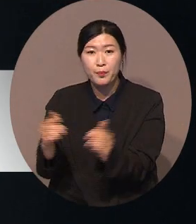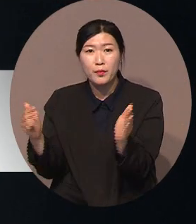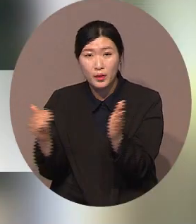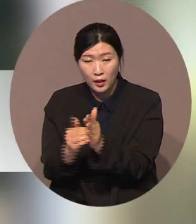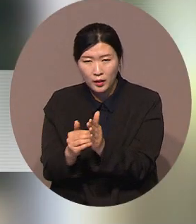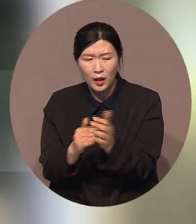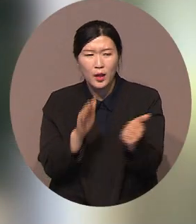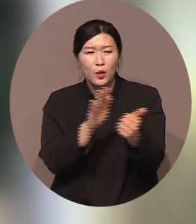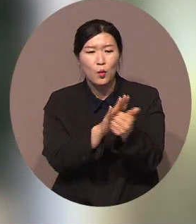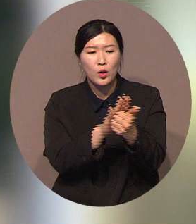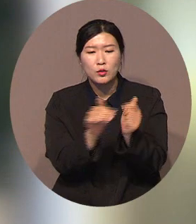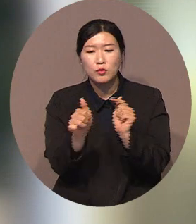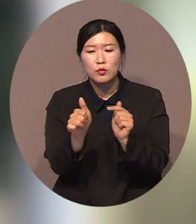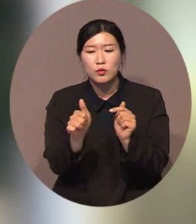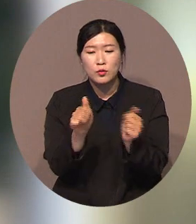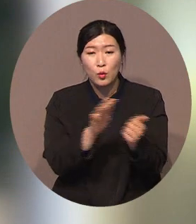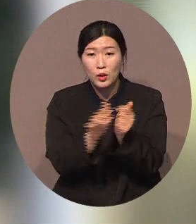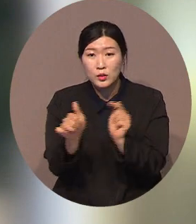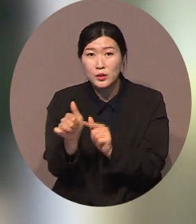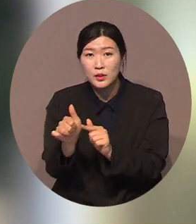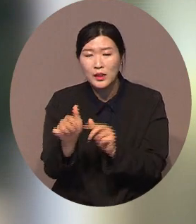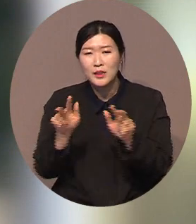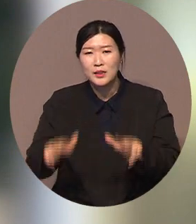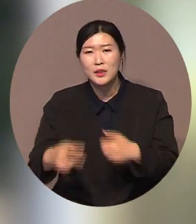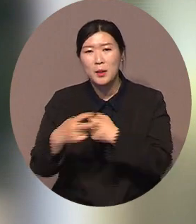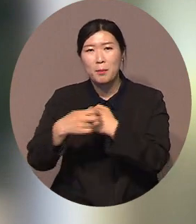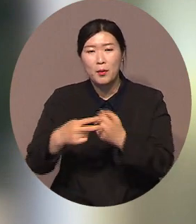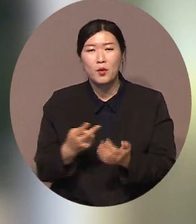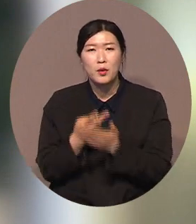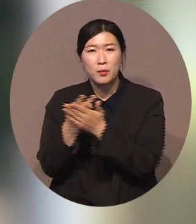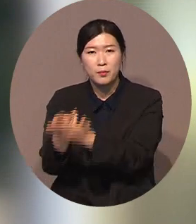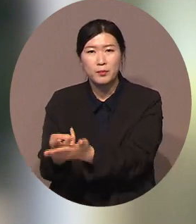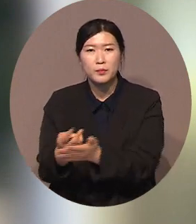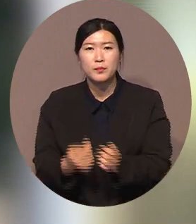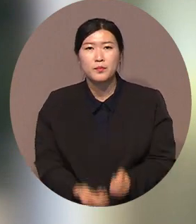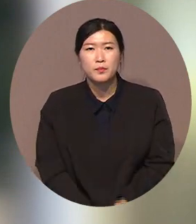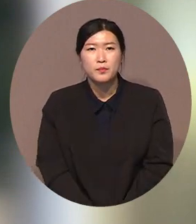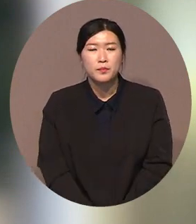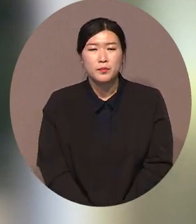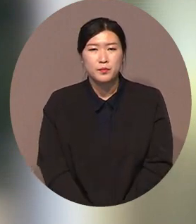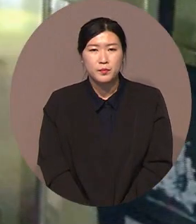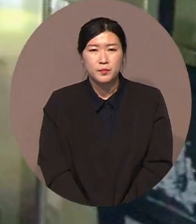구조됐으나 대피를 돕던 20대 남성은 연기를 흡입해 병원으로 옮겨졌습니다